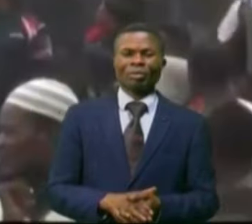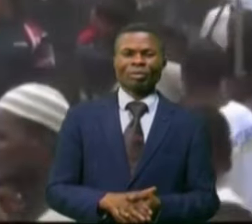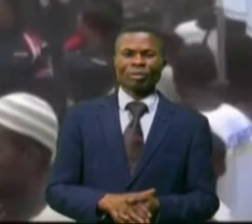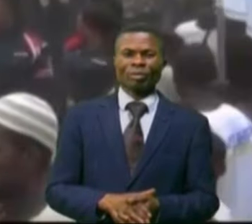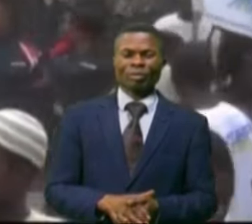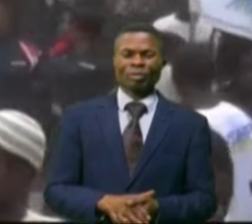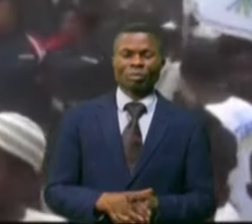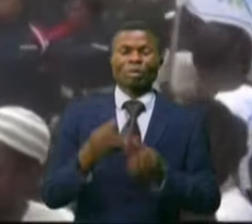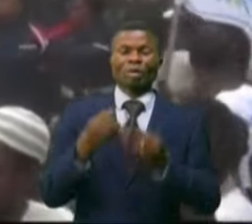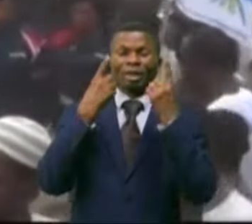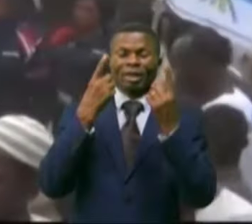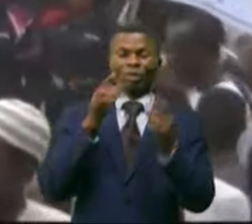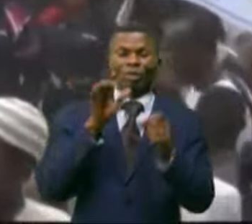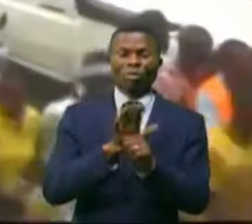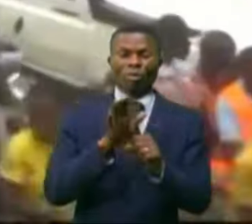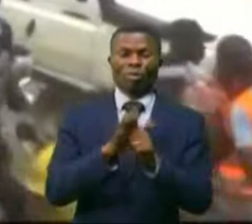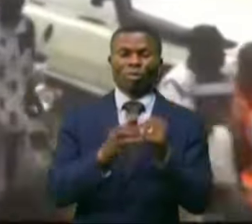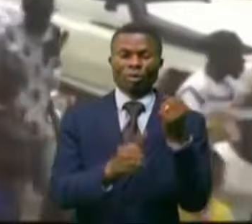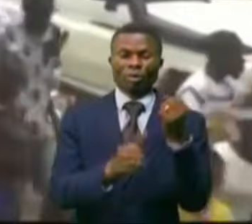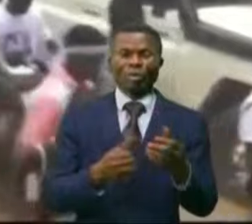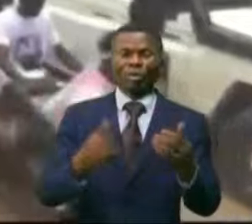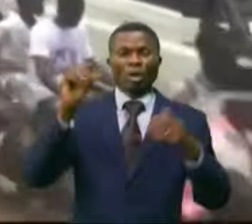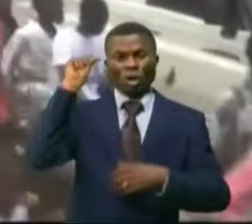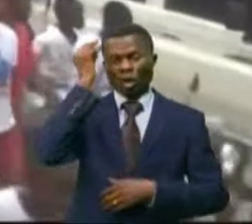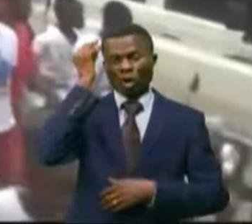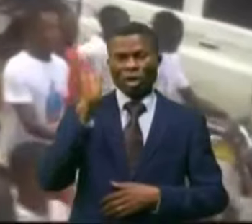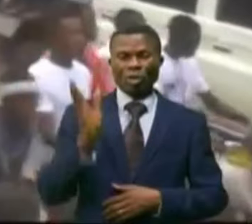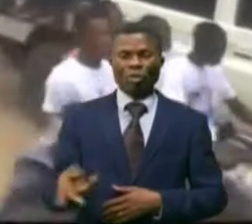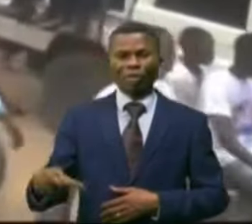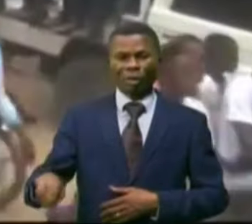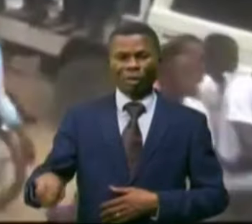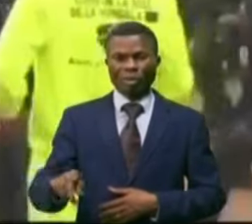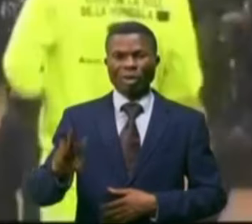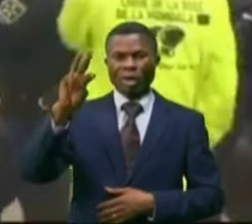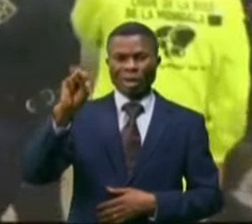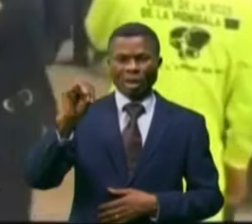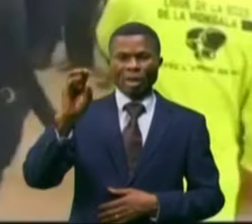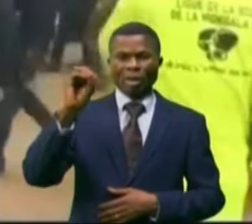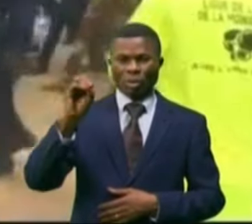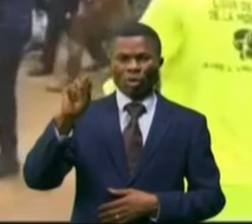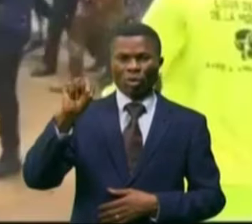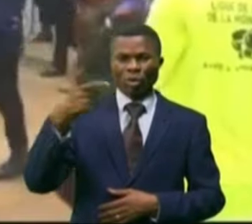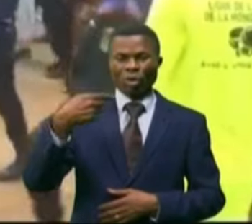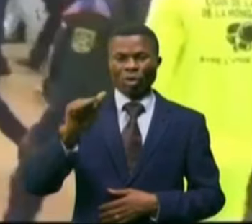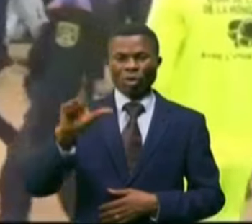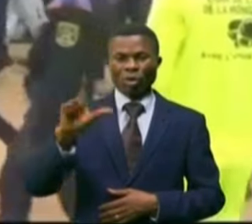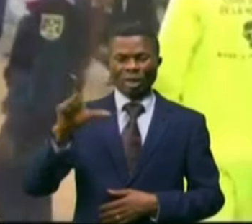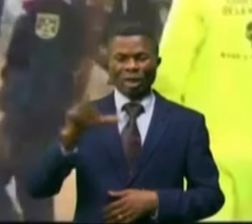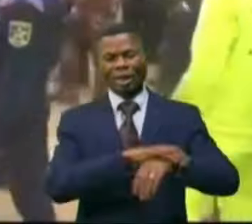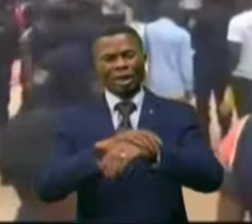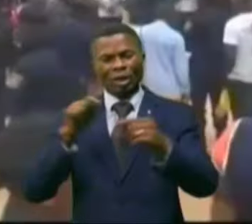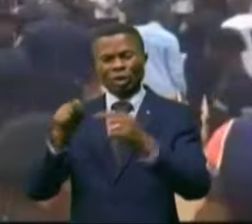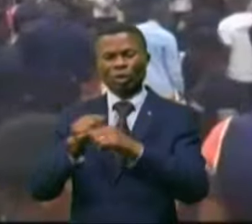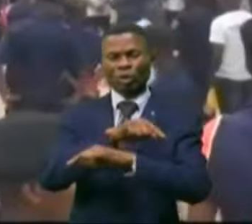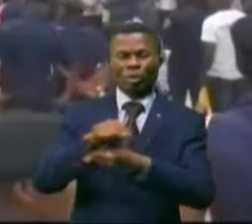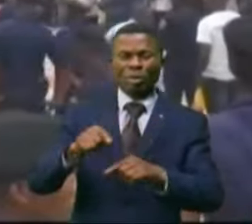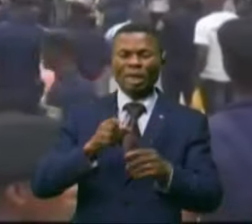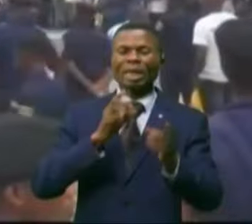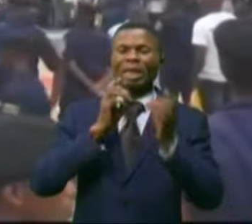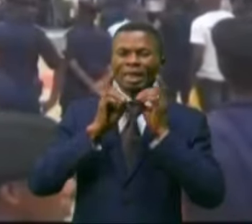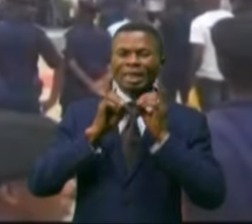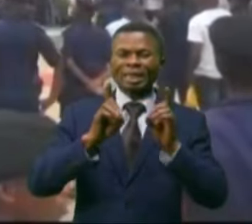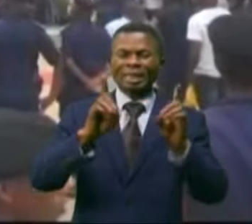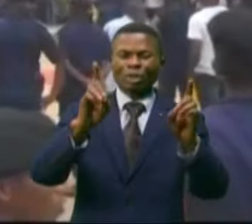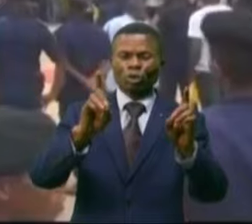Ovationné par cette foule compacte, le chef de l'exécutif provincial a été conduit jusqu'à l'esplanade du gouvernorat où il s'est adressé aux filles et fils de